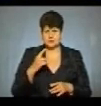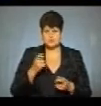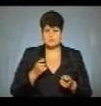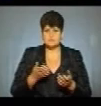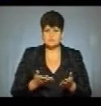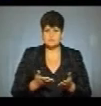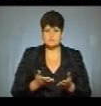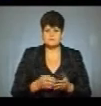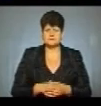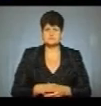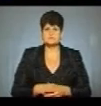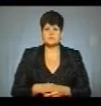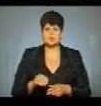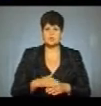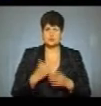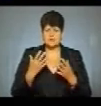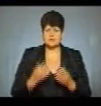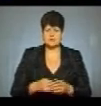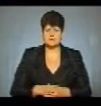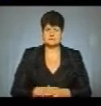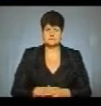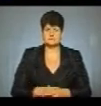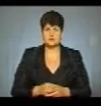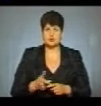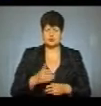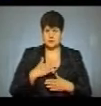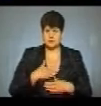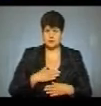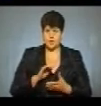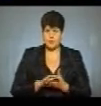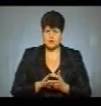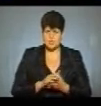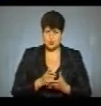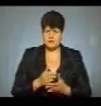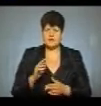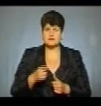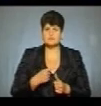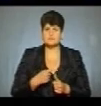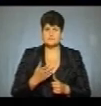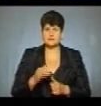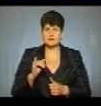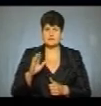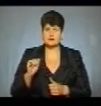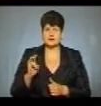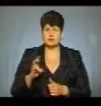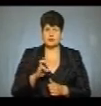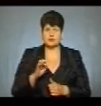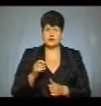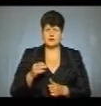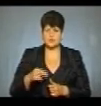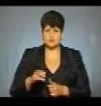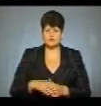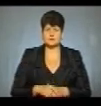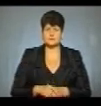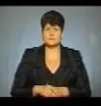адміністрації? Доброго дня. Доброго дня. Дуже приємно познайомитись. Як ваше ім'я? Іван Богданович. Іван